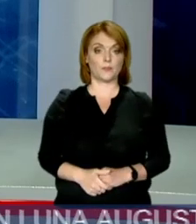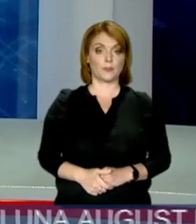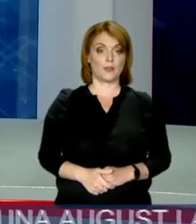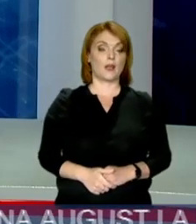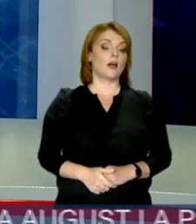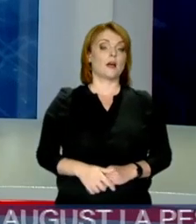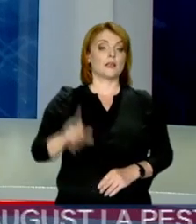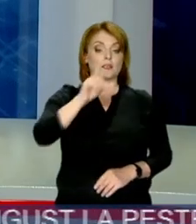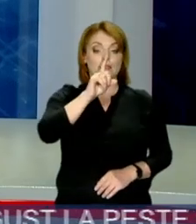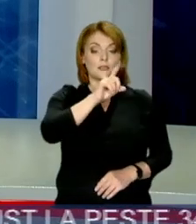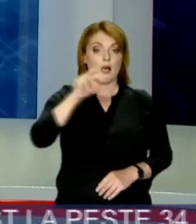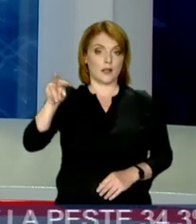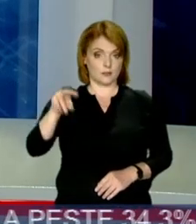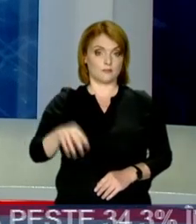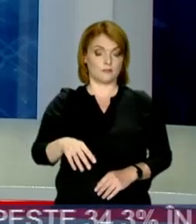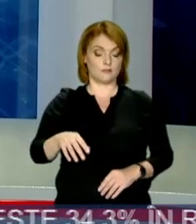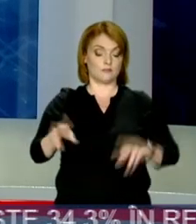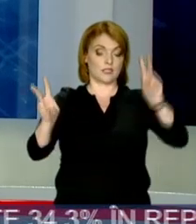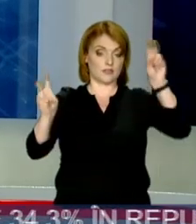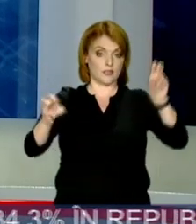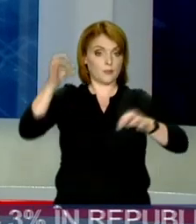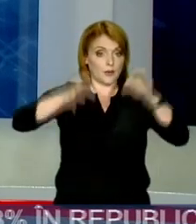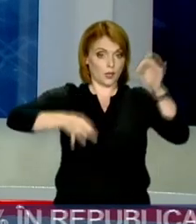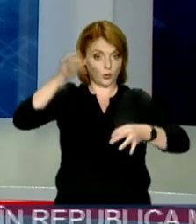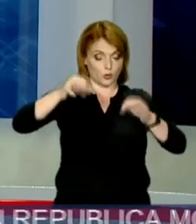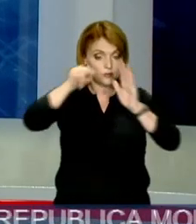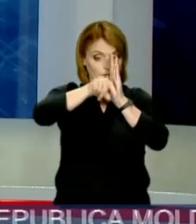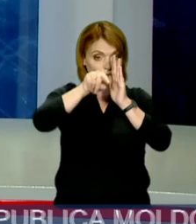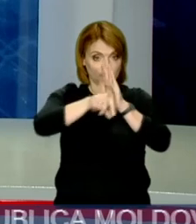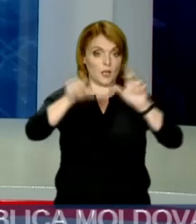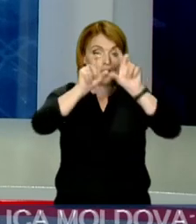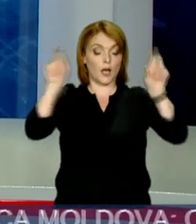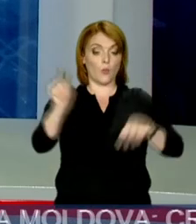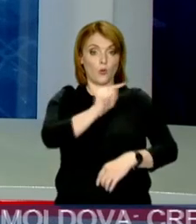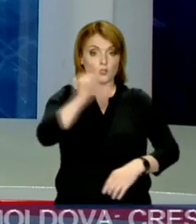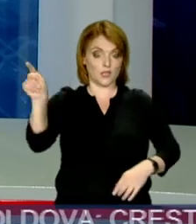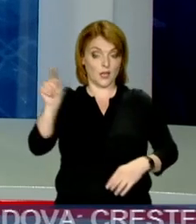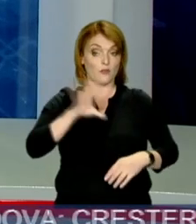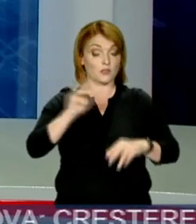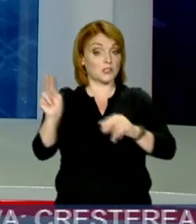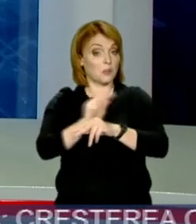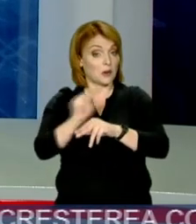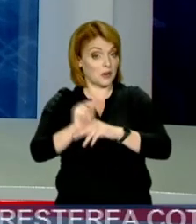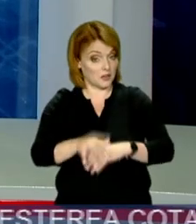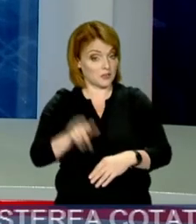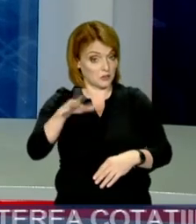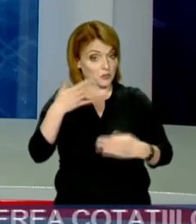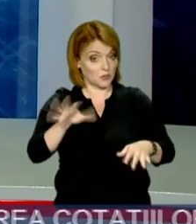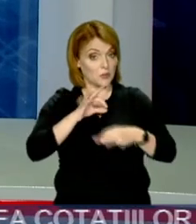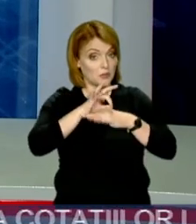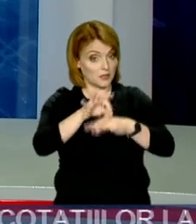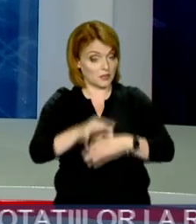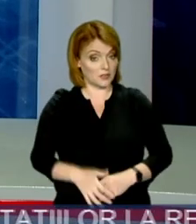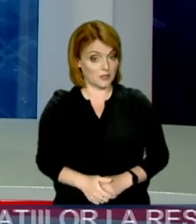Sala Natura de la Muzeul Național de Etnografie și Istorie Naturală a fost inaugurată după lucrările capitale de reparație. De rând